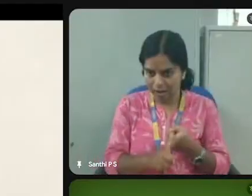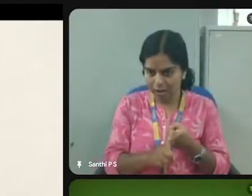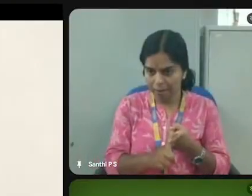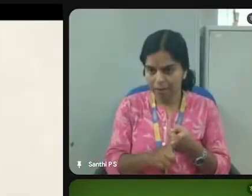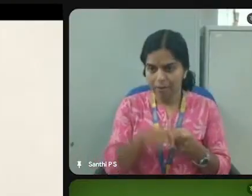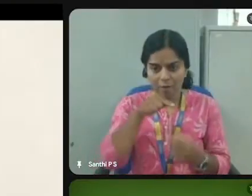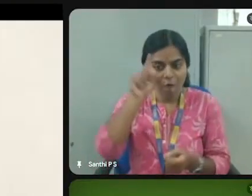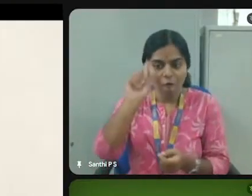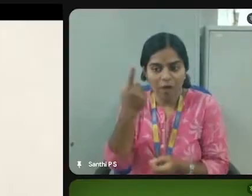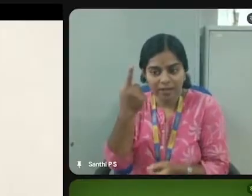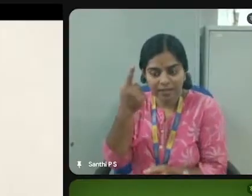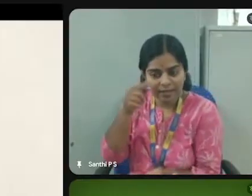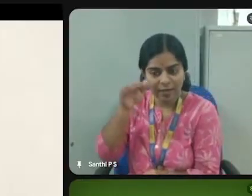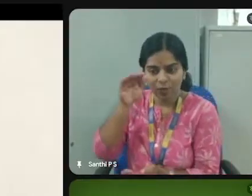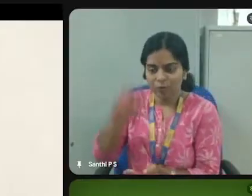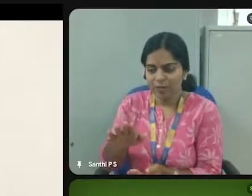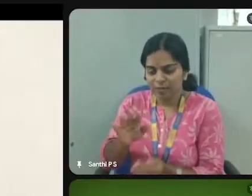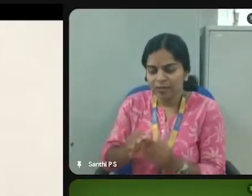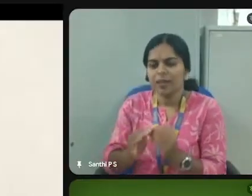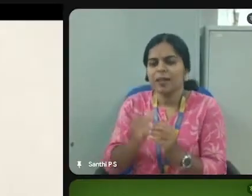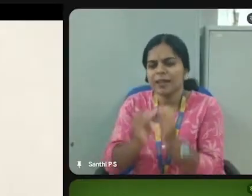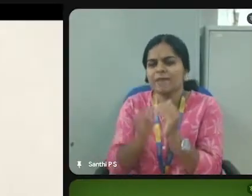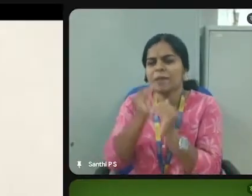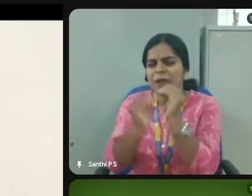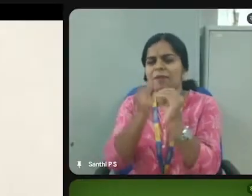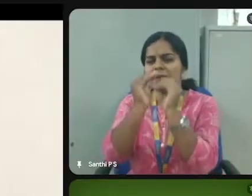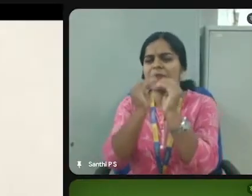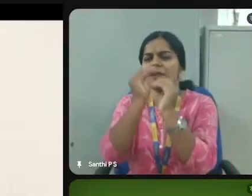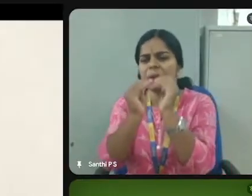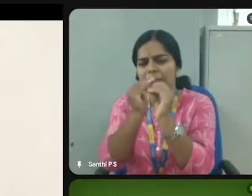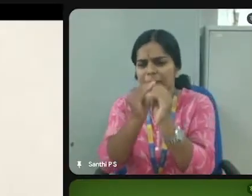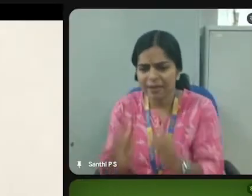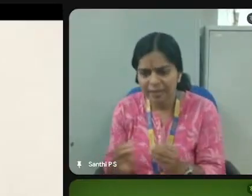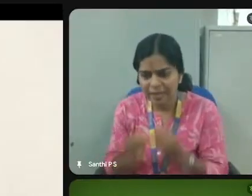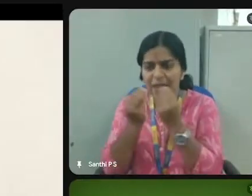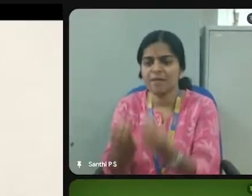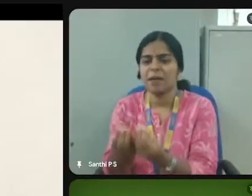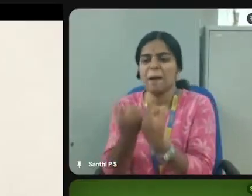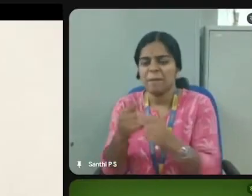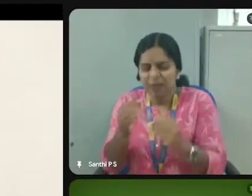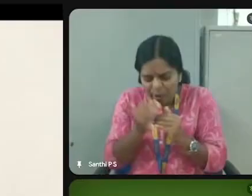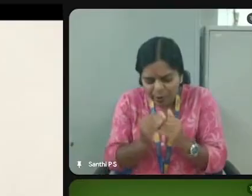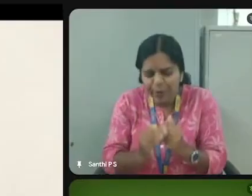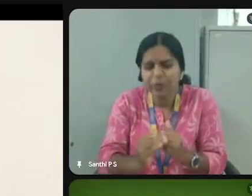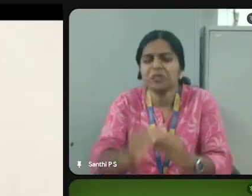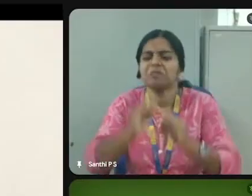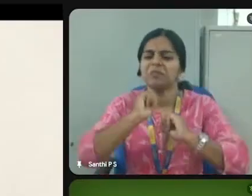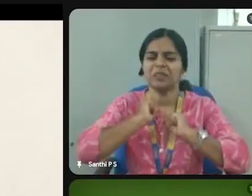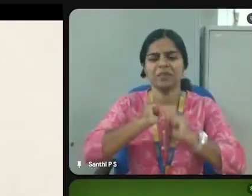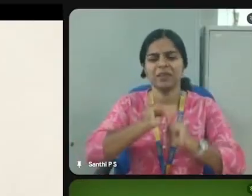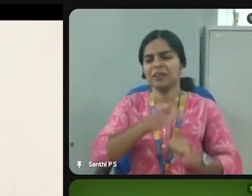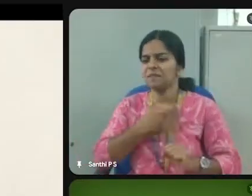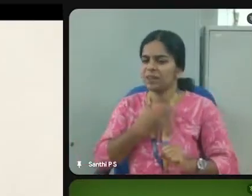നിന്നും അവരുടെ നിലവാരം നമുക്ക് മെച്ചപ്പെടുത്താം. പക്ഷെ മുമ്പോട്ട് പോകുമ്പോഴും ഏതെങ്കിലും രീതിയിലൊക്കെയുള്ള ബുദ്ധിമുട്ടുകൾക്ക് അവർക്ക് ഉണ്ടാകാം. അപ്പോൾ